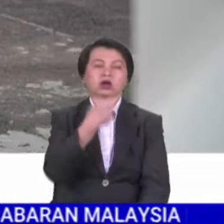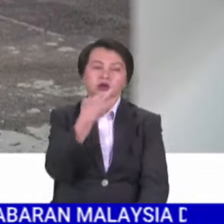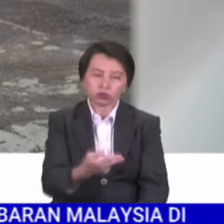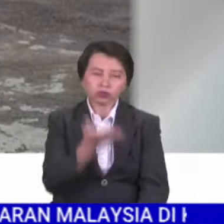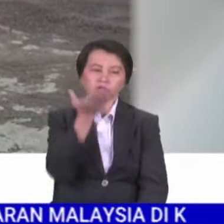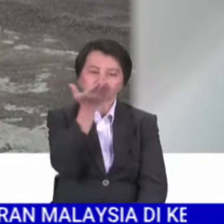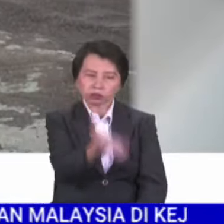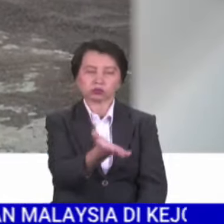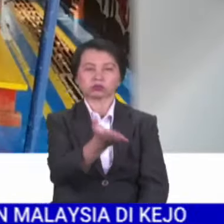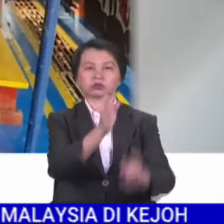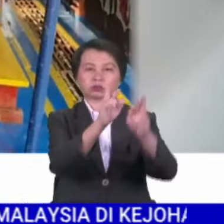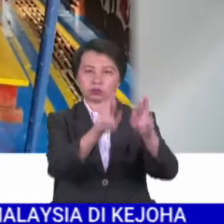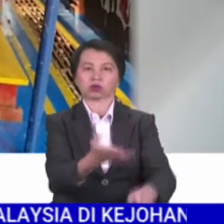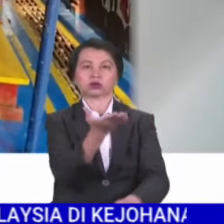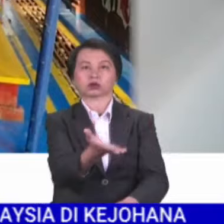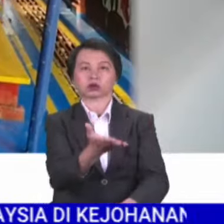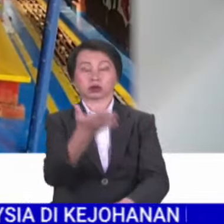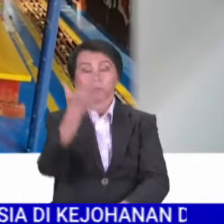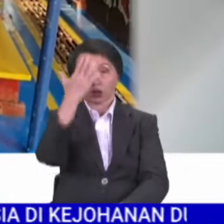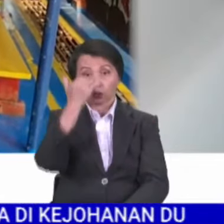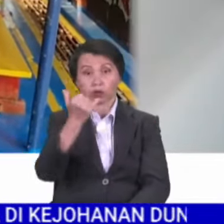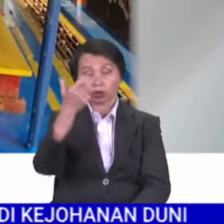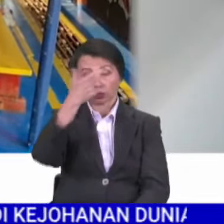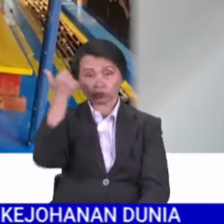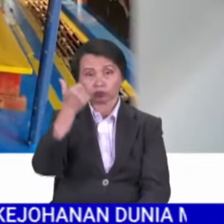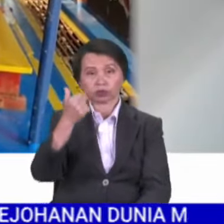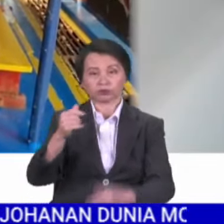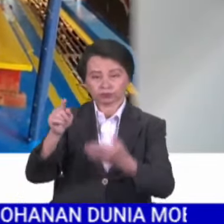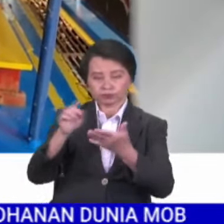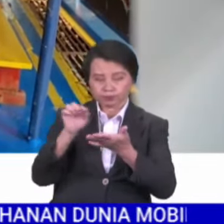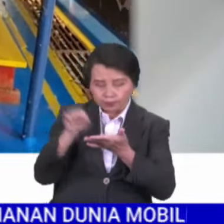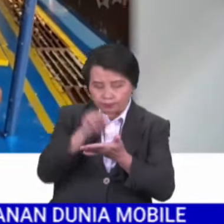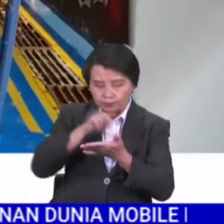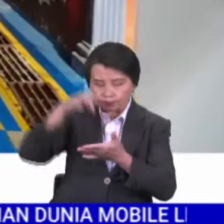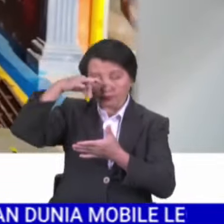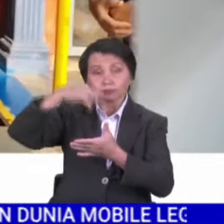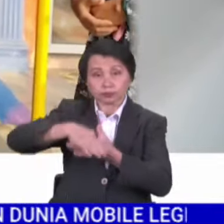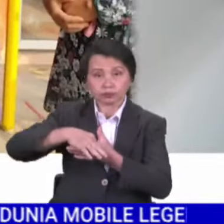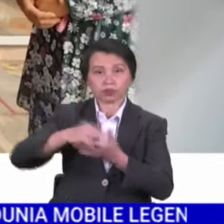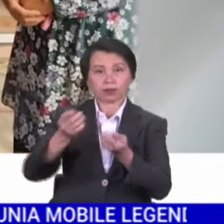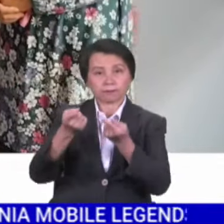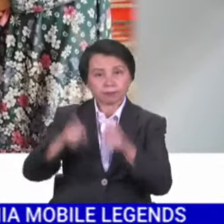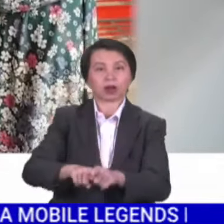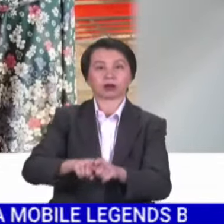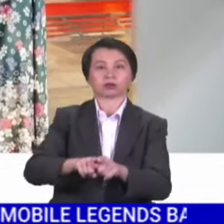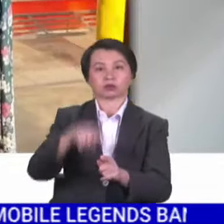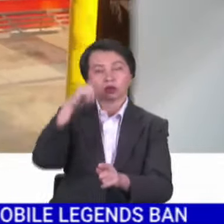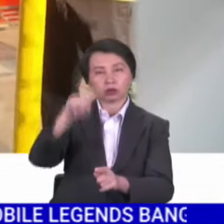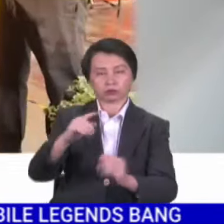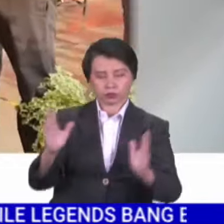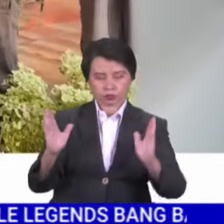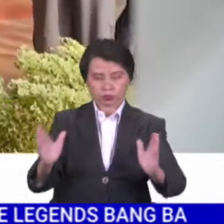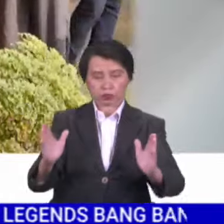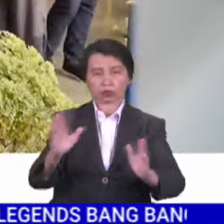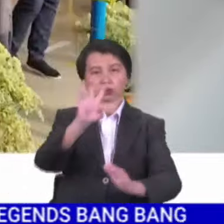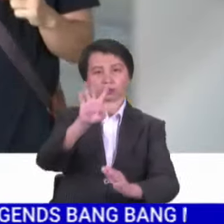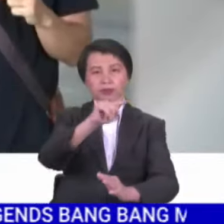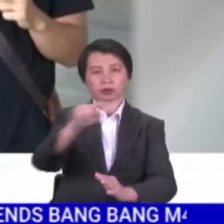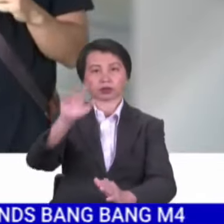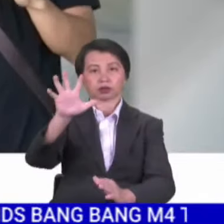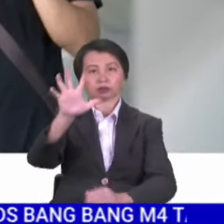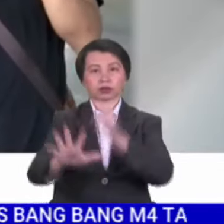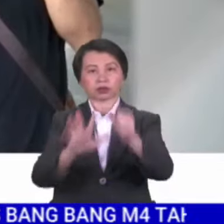diri seorang pengundi itu, kerana pengundi itu berlaku untuk tempoh 4 hingga